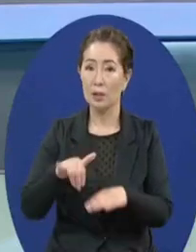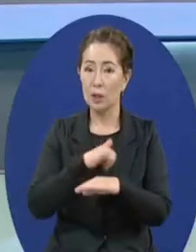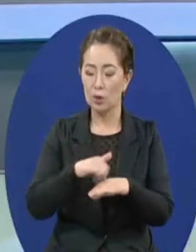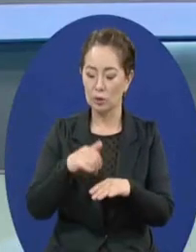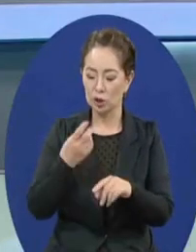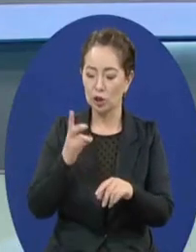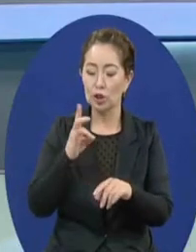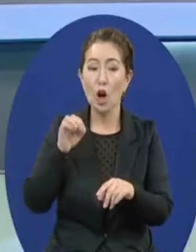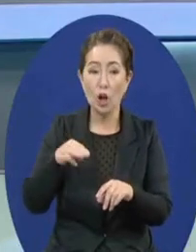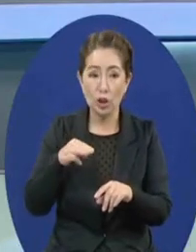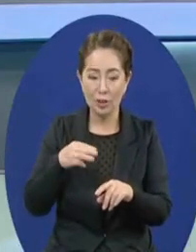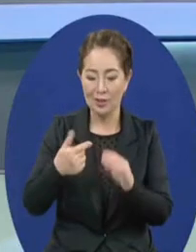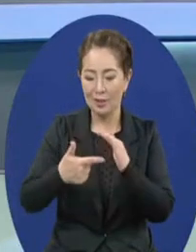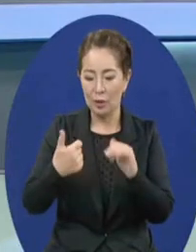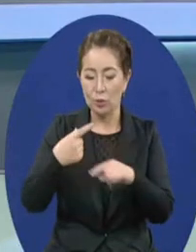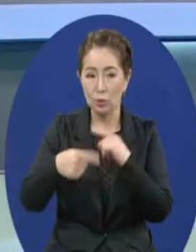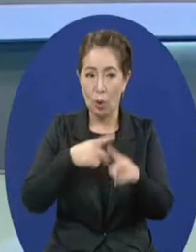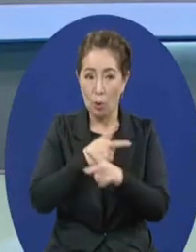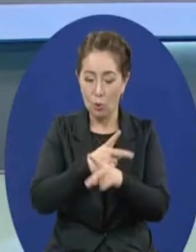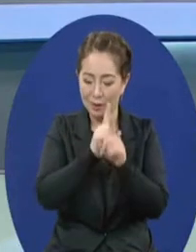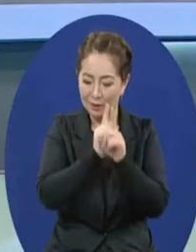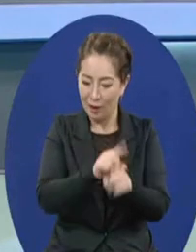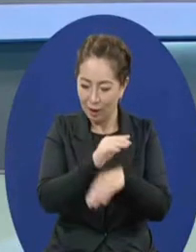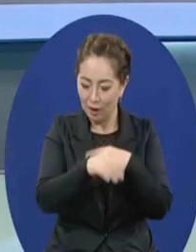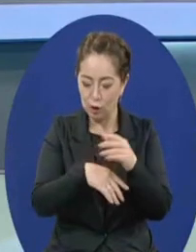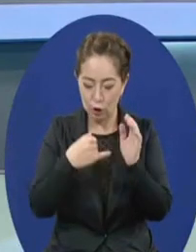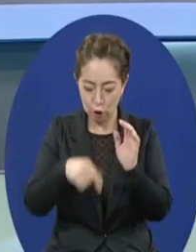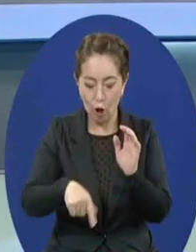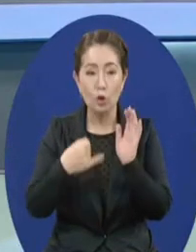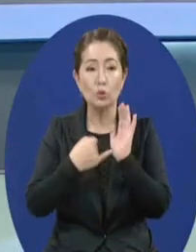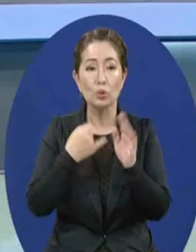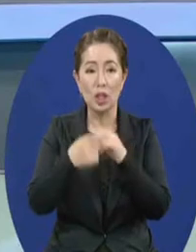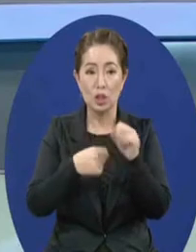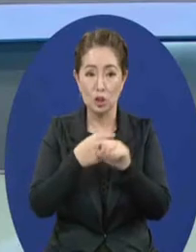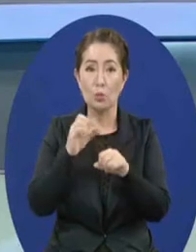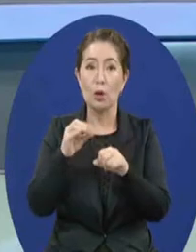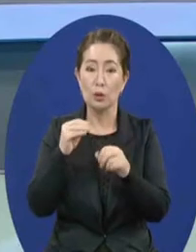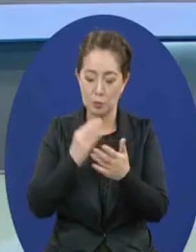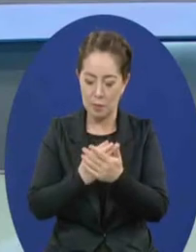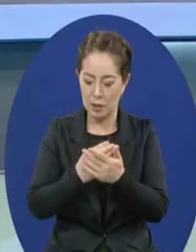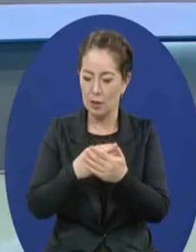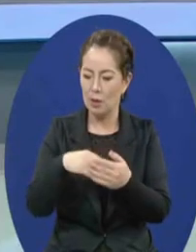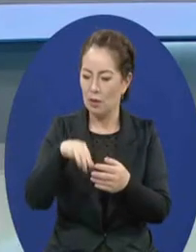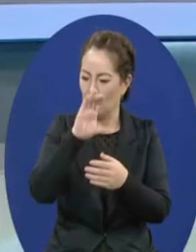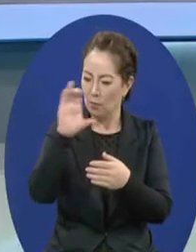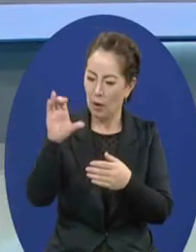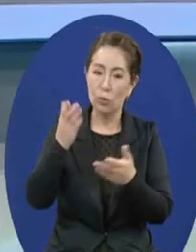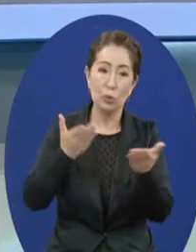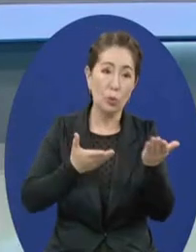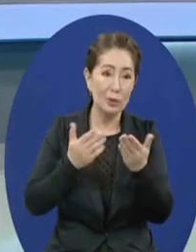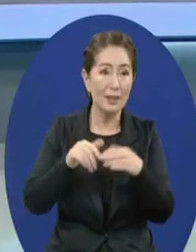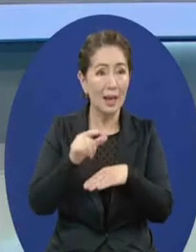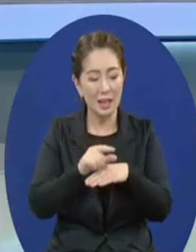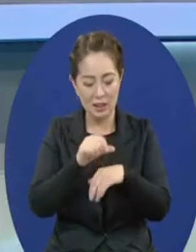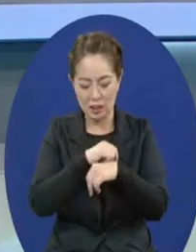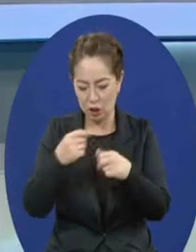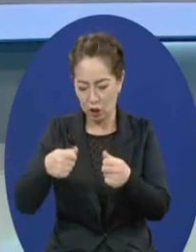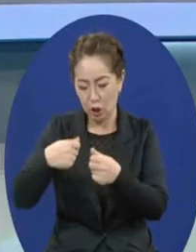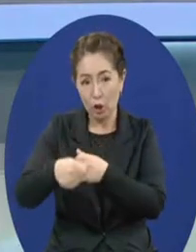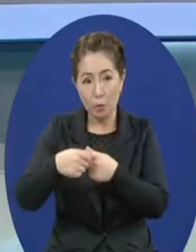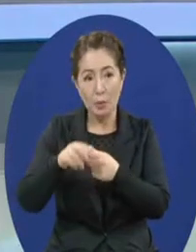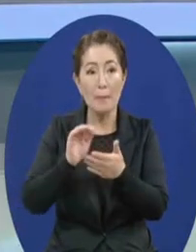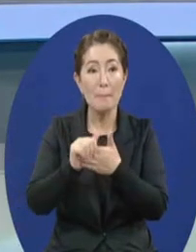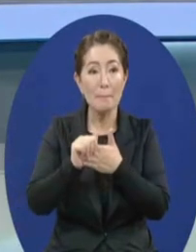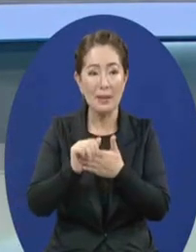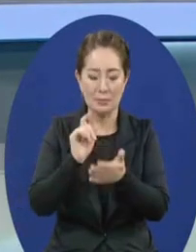Манай улс нэмэгдсэн өртгийн албан татварын хууль хэрэгжиж эхлээд 6 жил болсон байна. Аж ахуй нэгж худалдаа үйлчилгээний газрууд иргэдийн төлбөр төлсөн